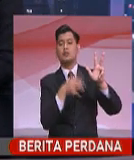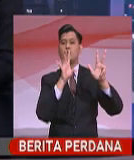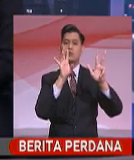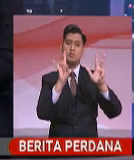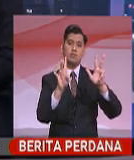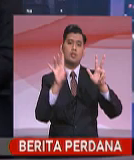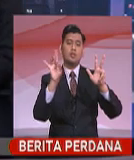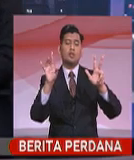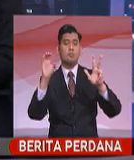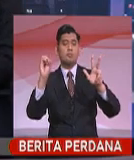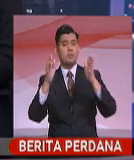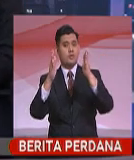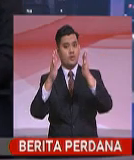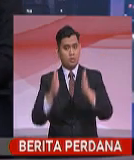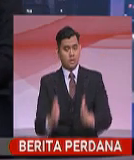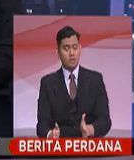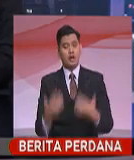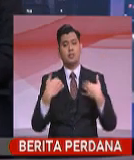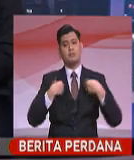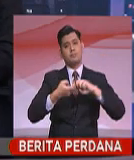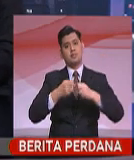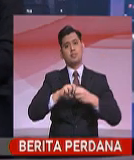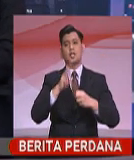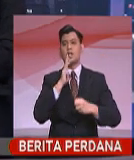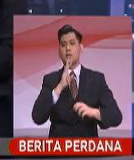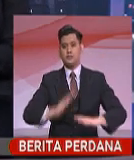23,780 penduduk terjejas daripada lebih